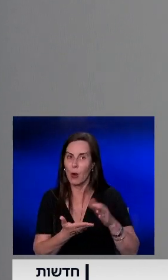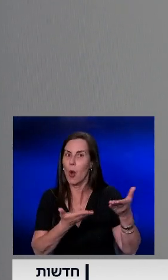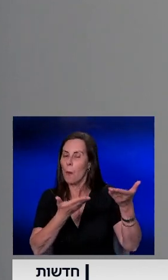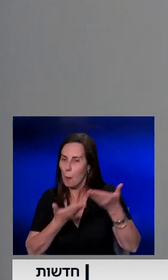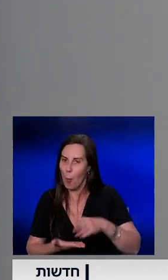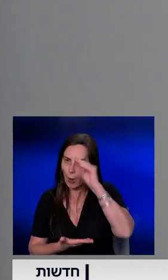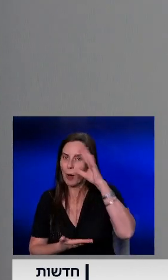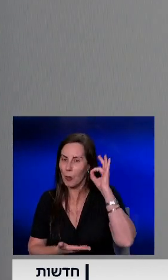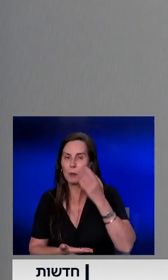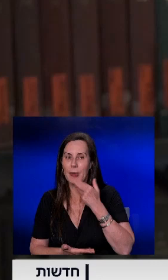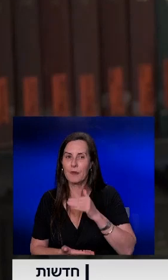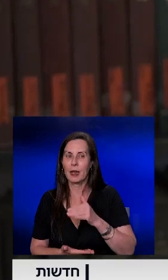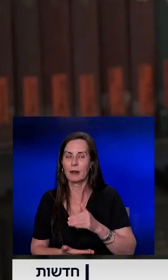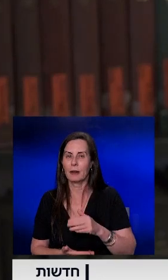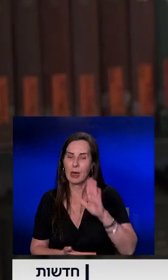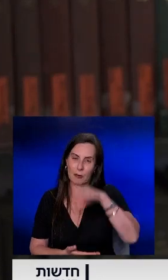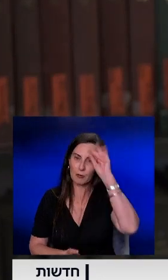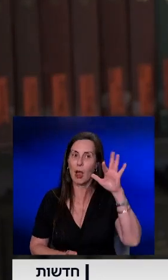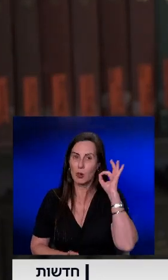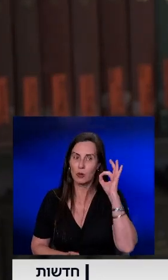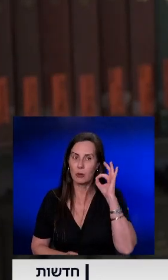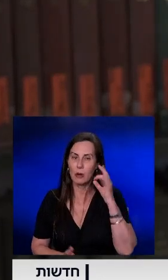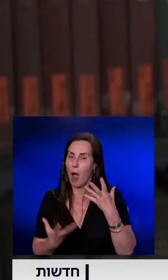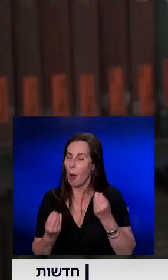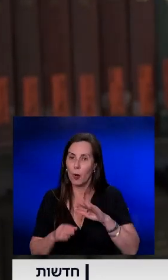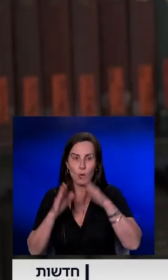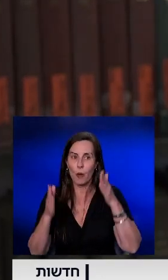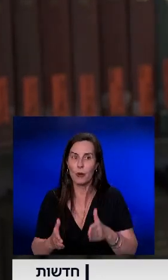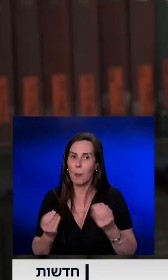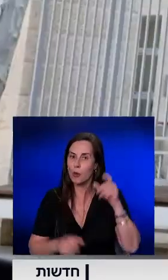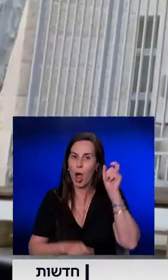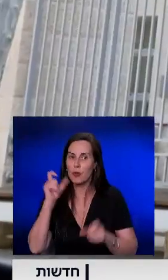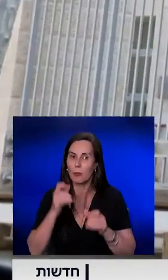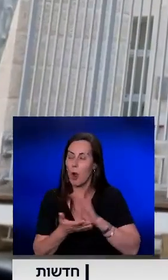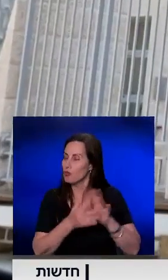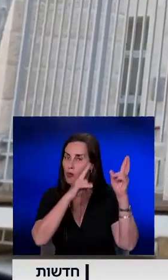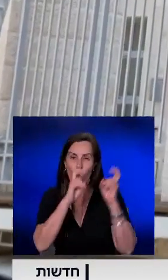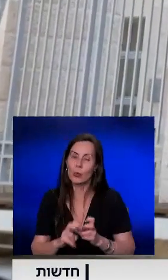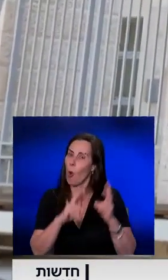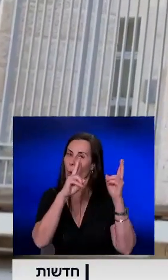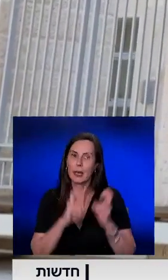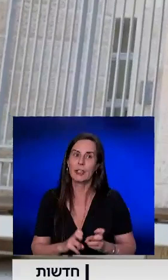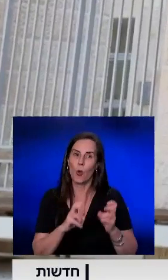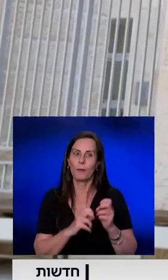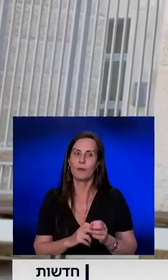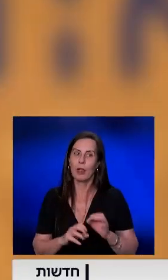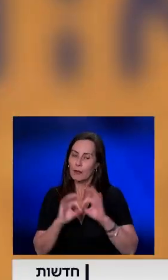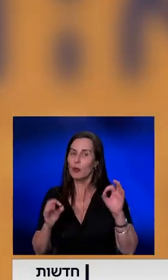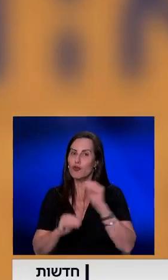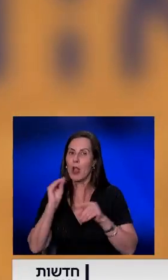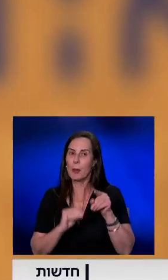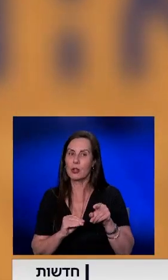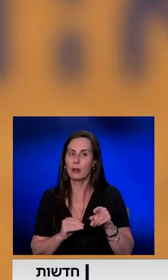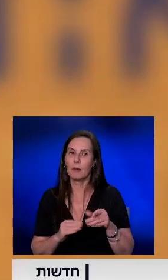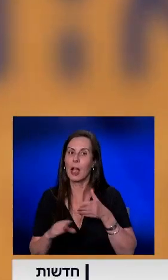ברוכים הבאים בעברית רב-מגדרית. והמון גופים, המון אנשים ונשים פשוט הורידו את הקבצים והתחילו להשתמש בכיתוב